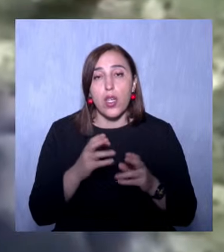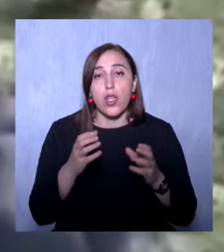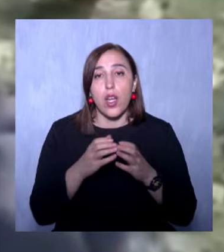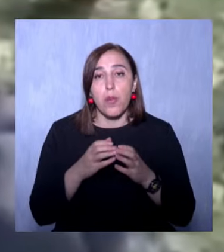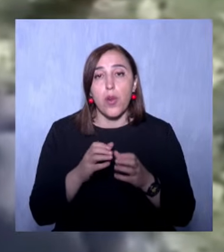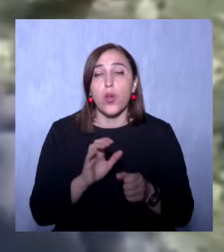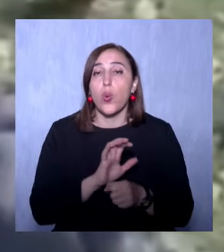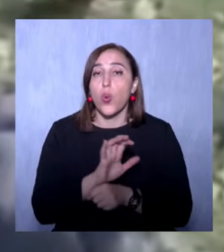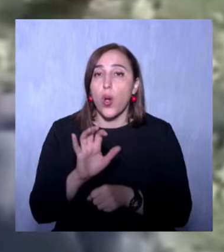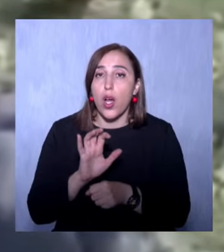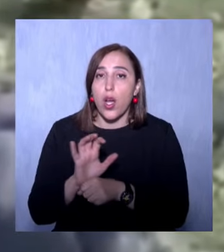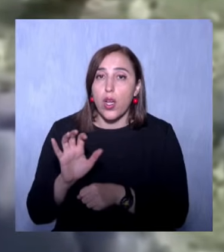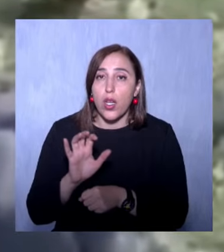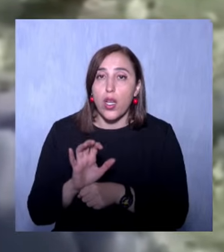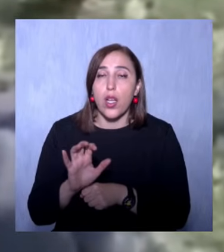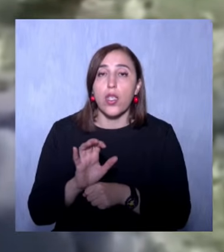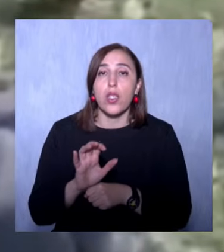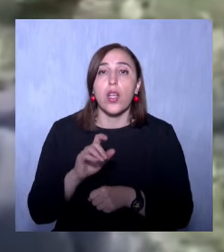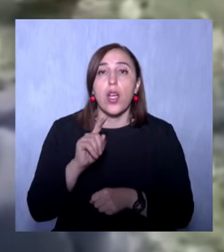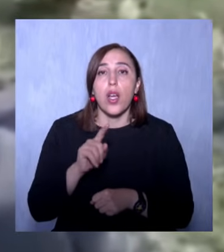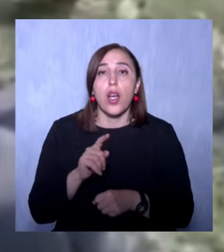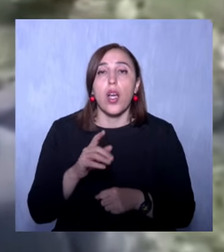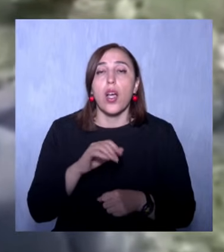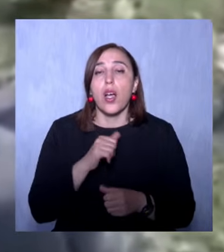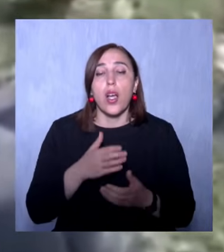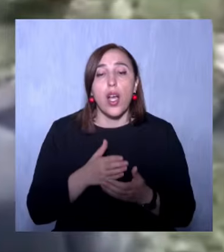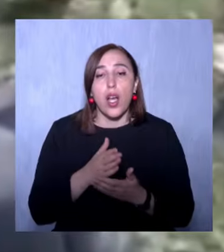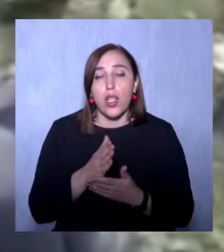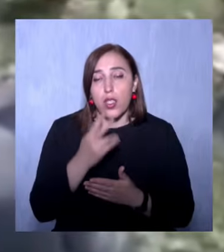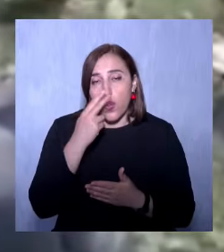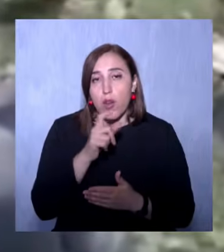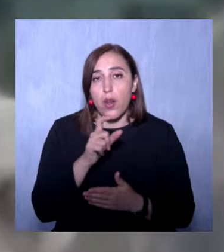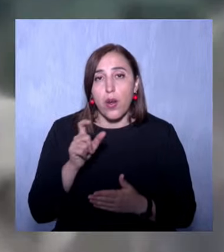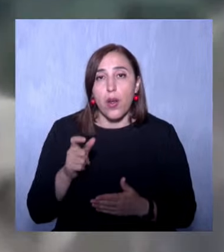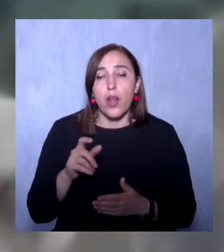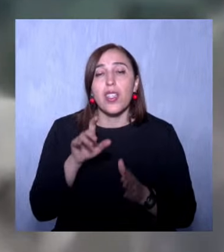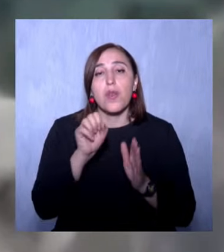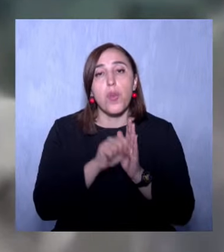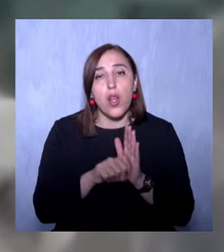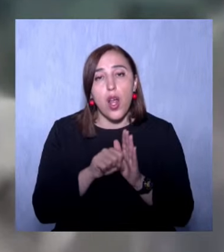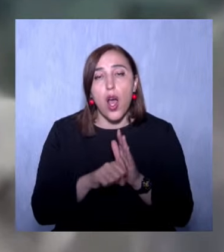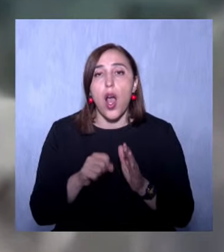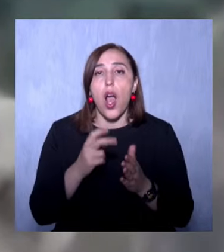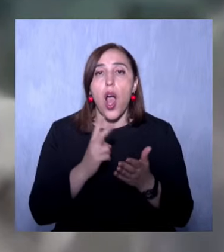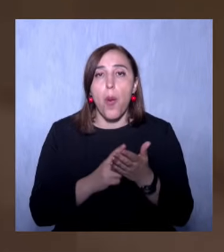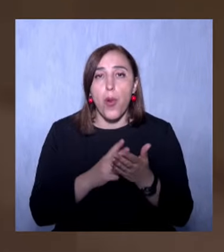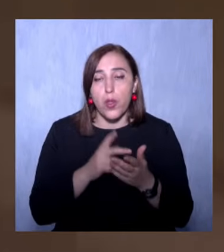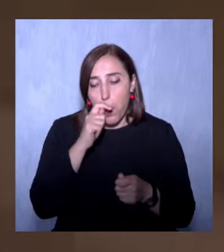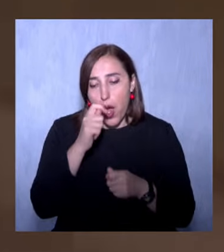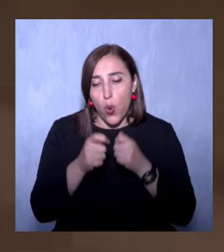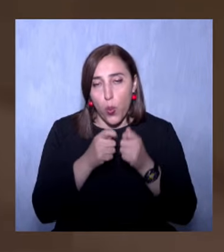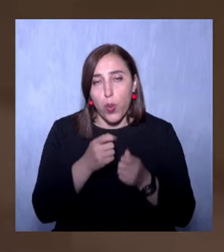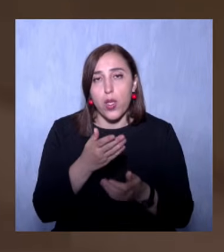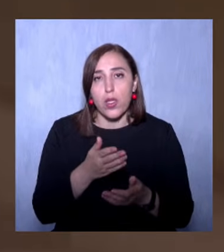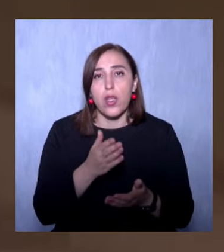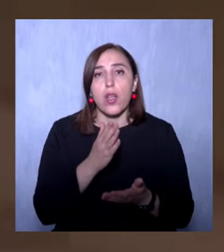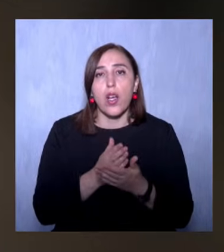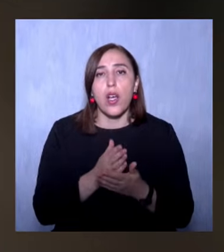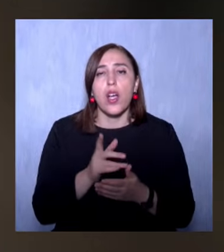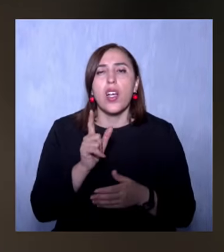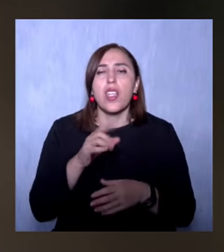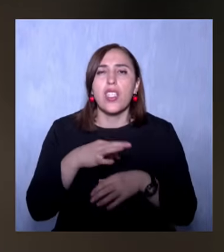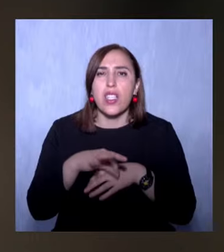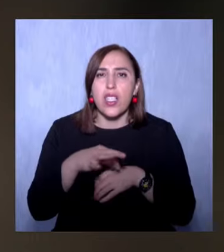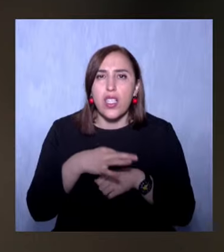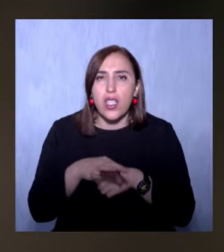կառույցներին։ Այնտեղ ասում են, ներկայացված են քաղաքացիական բնակչության սպանությունների ապացույցներն ու մանրամասները՝ ֆիզիկական